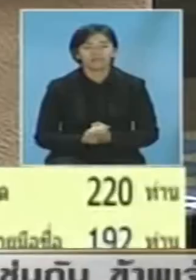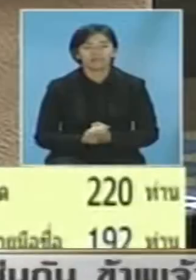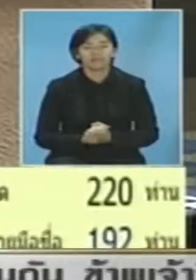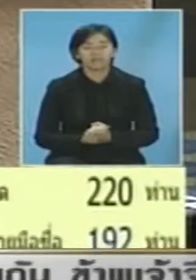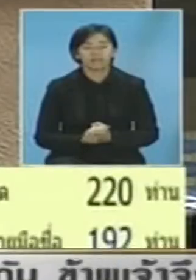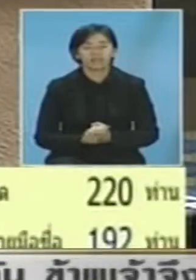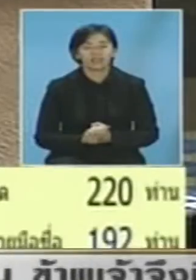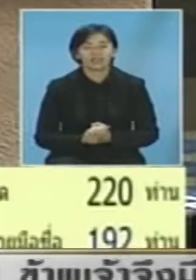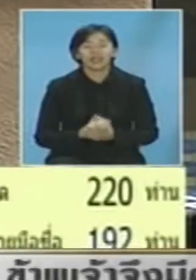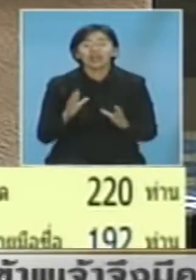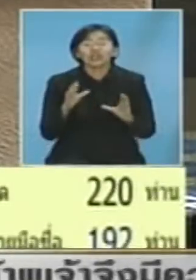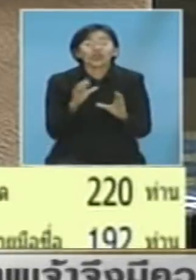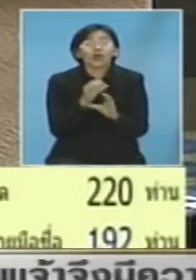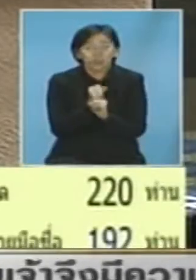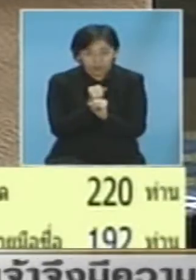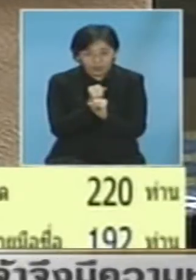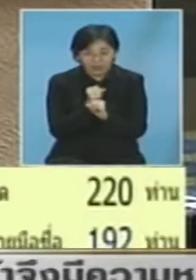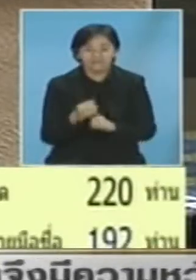สรุปเป็นคำสั้นๆว่